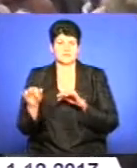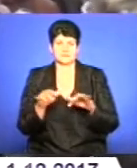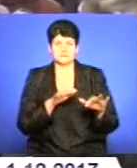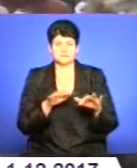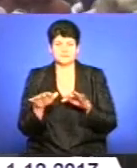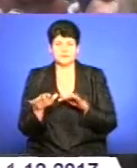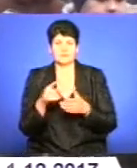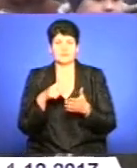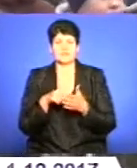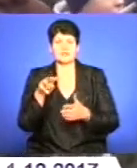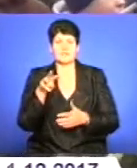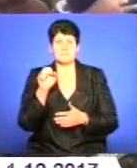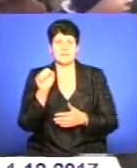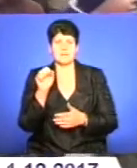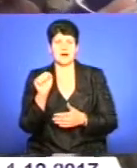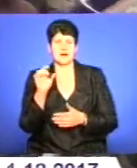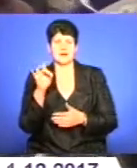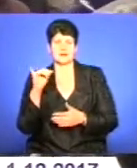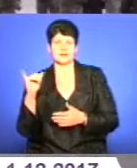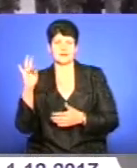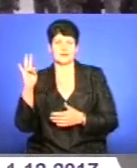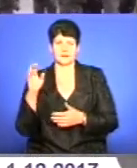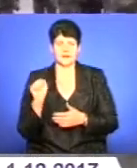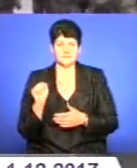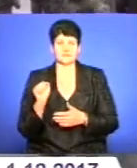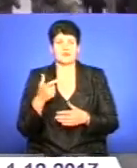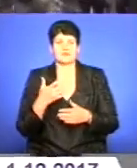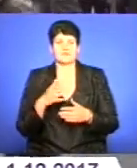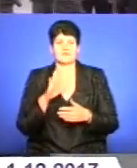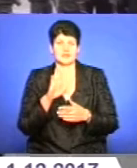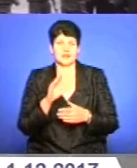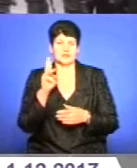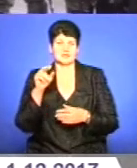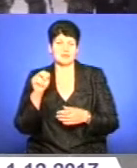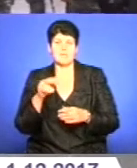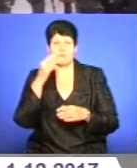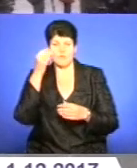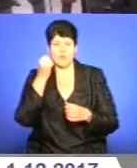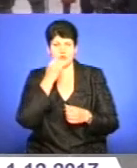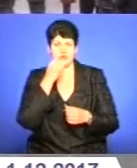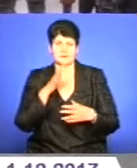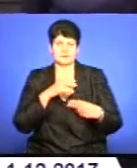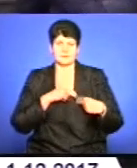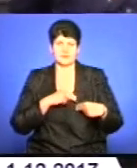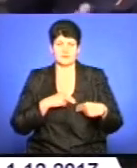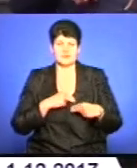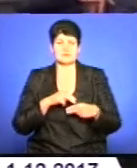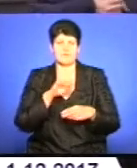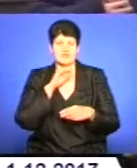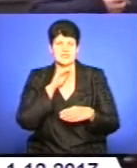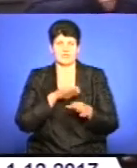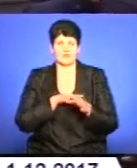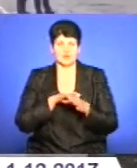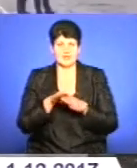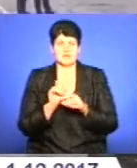Мар'їнка. Тимчасово виконуючий обов'язки командира роти «Тернопіль» Віталій Цап подякував співробітникам за професійне виконання поставлених